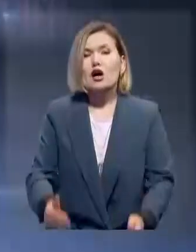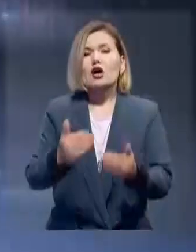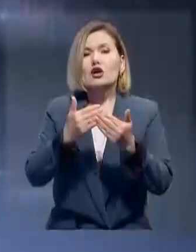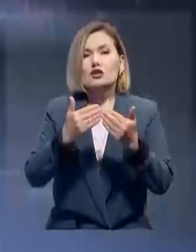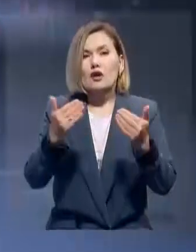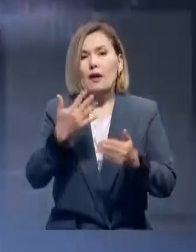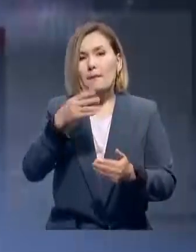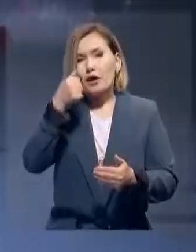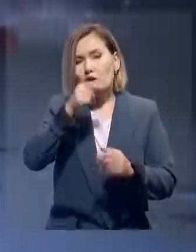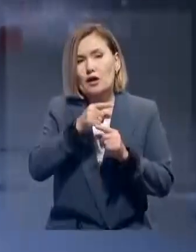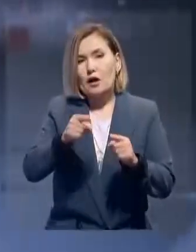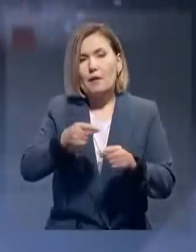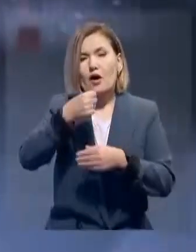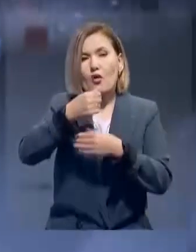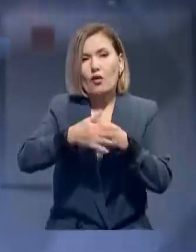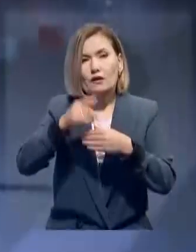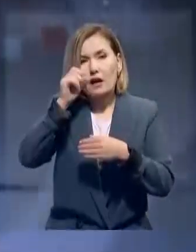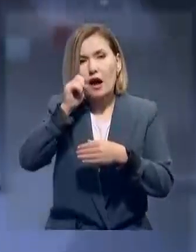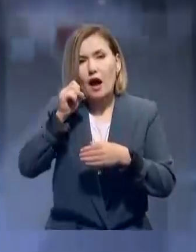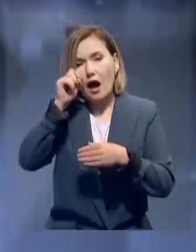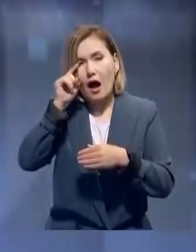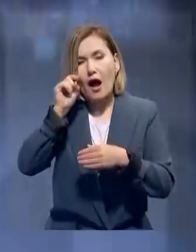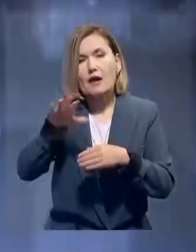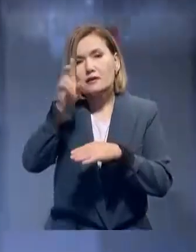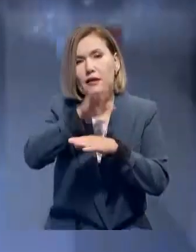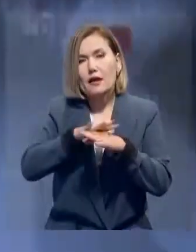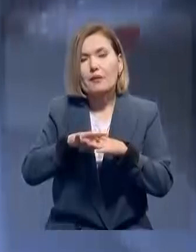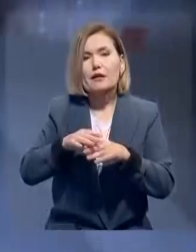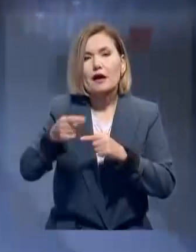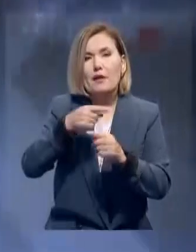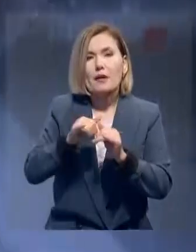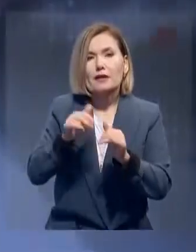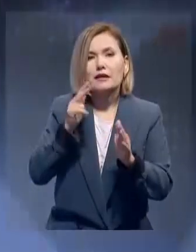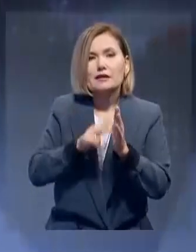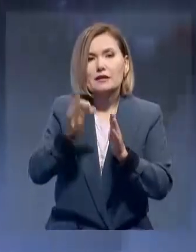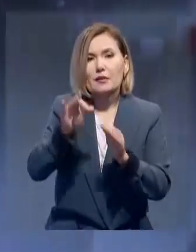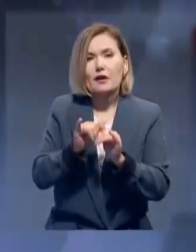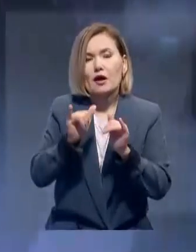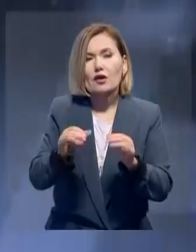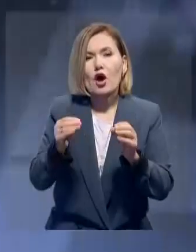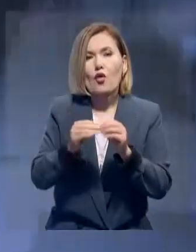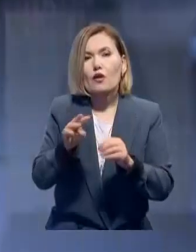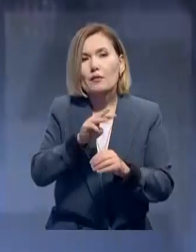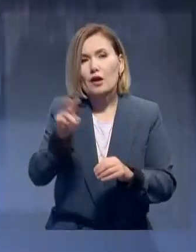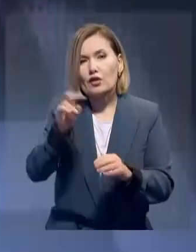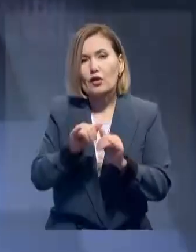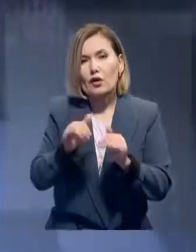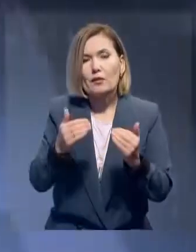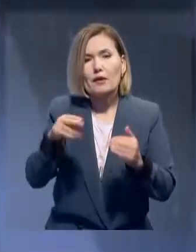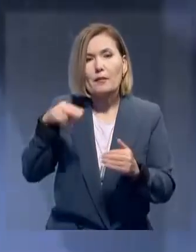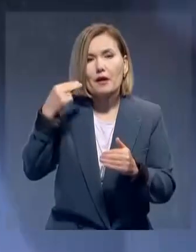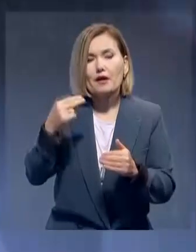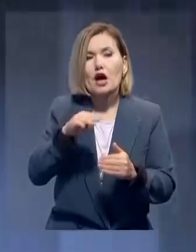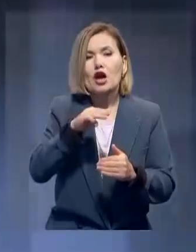Соңғы 5 жылдың ішінде Орталық Азия елдер арасындағы сауда айналымы 80%-ке өсіп, 10 миллиард долларға жетті. Бұл туралы бүгін